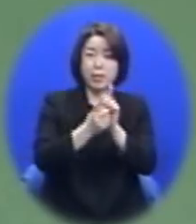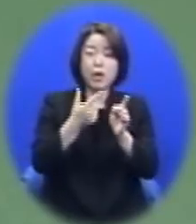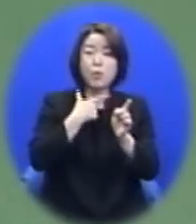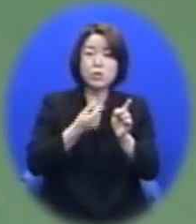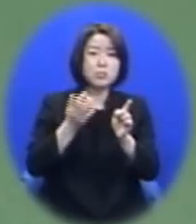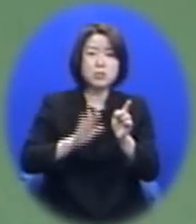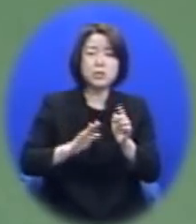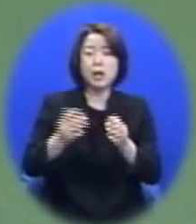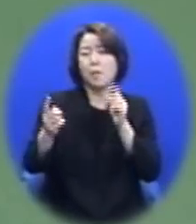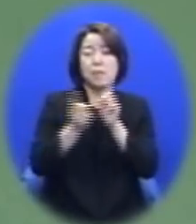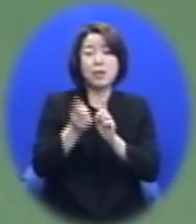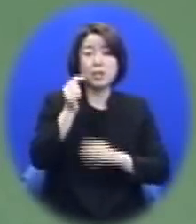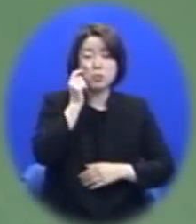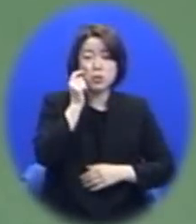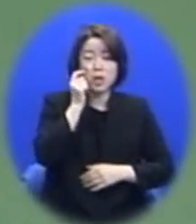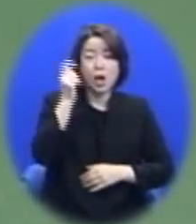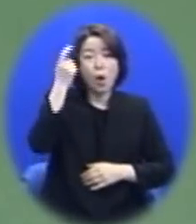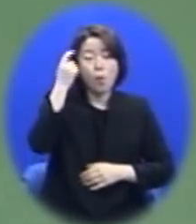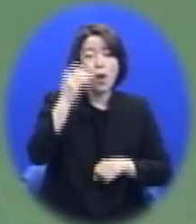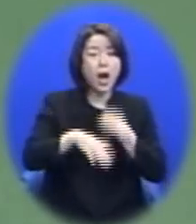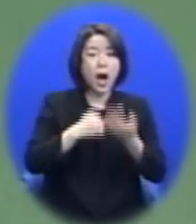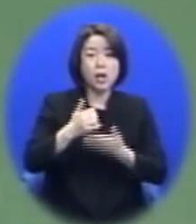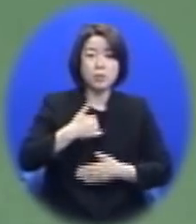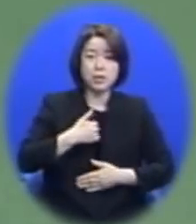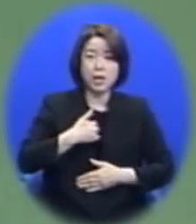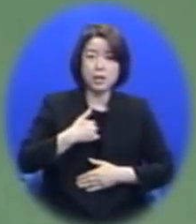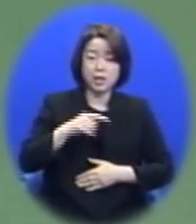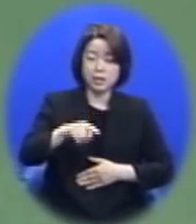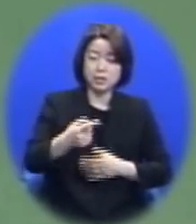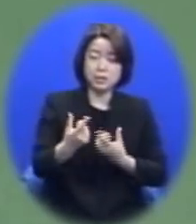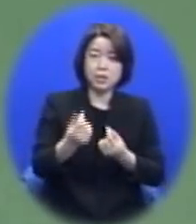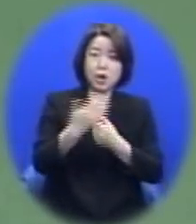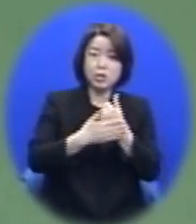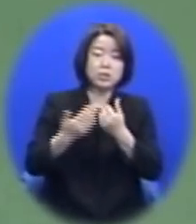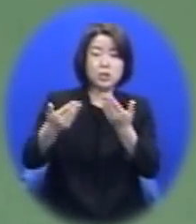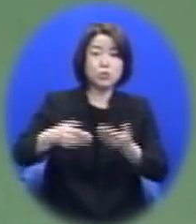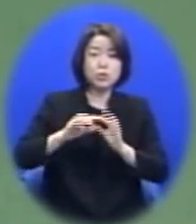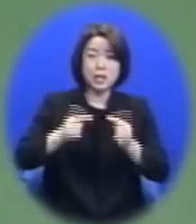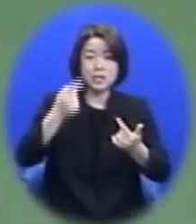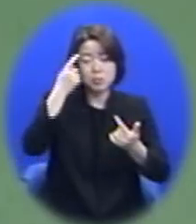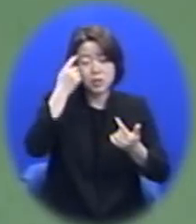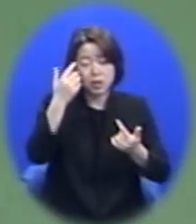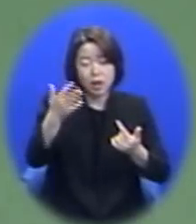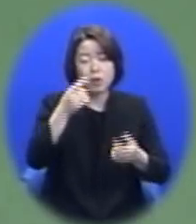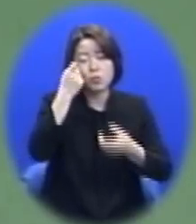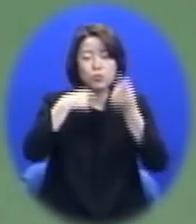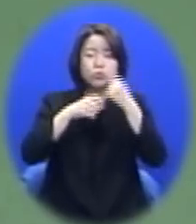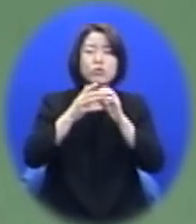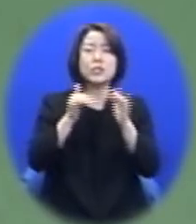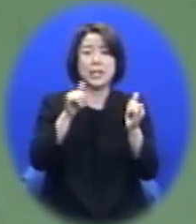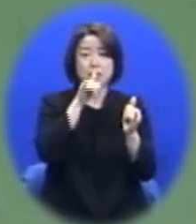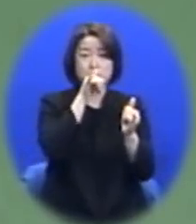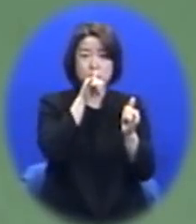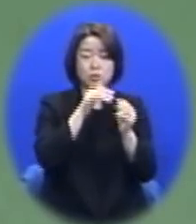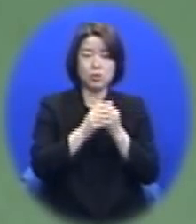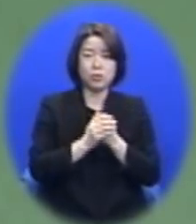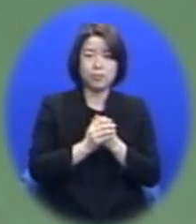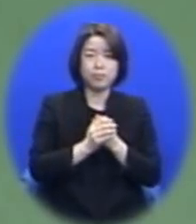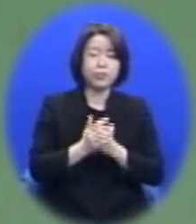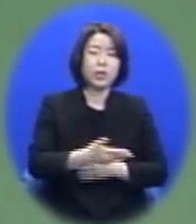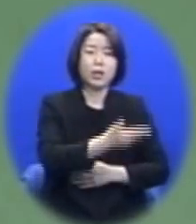왜 하나님은 나에게 그런 은혜를 안 주십니까? 그러면서 우는 분이 계시더라. 여러분,